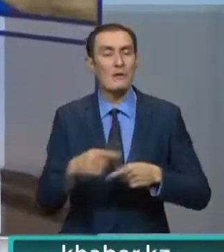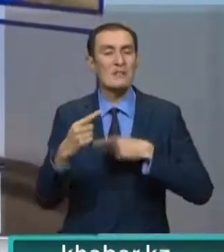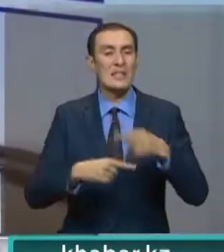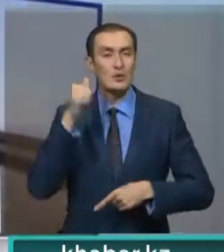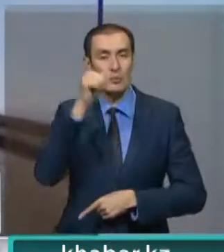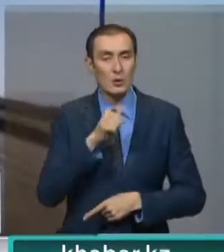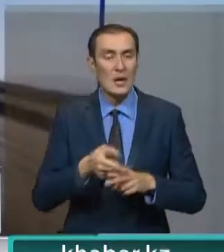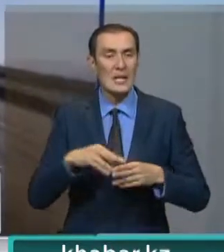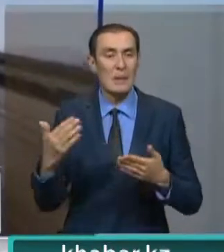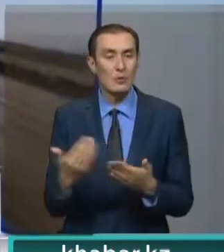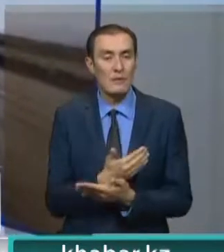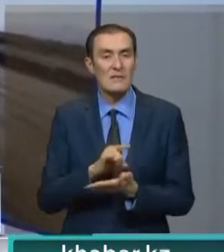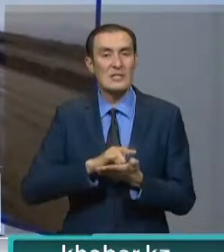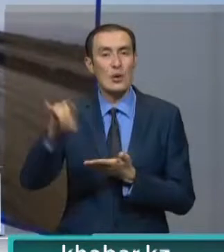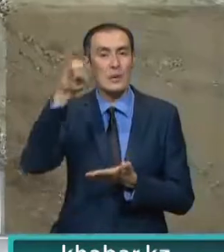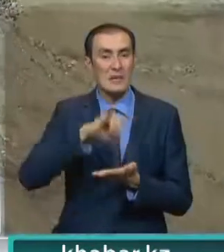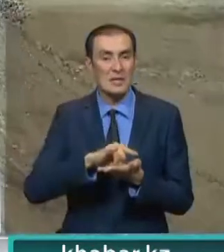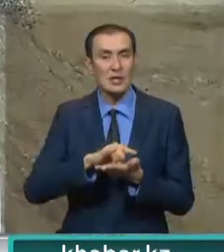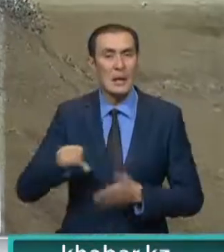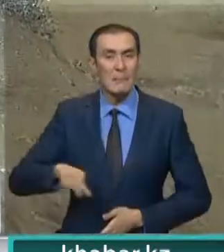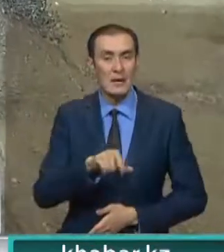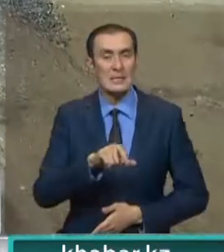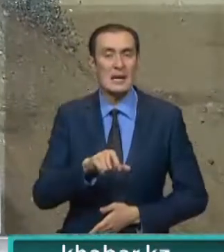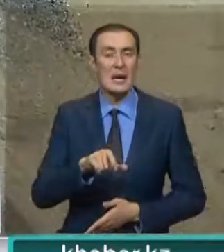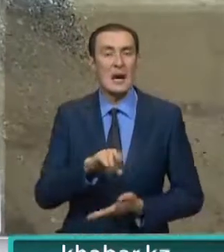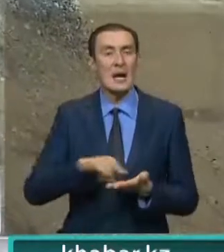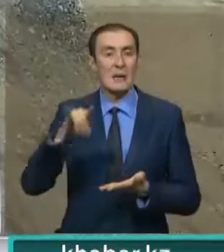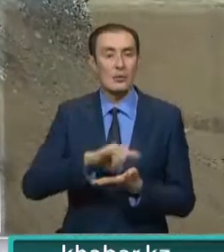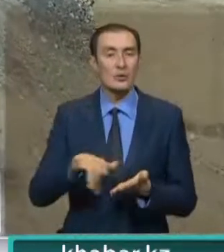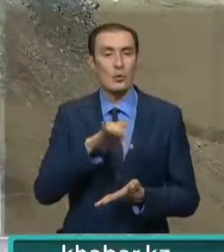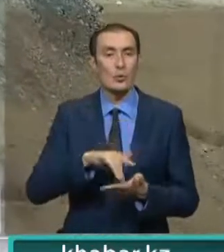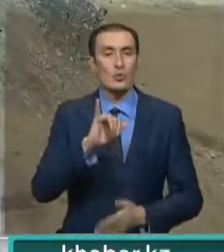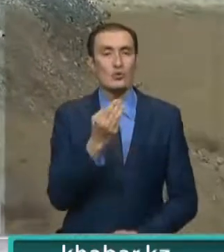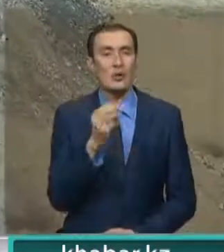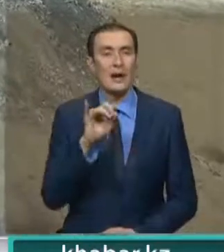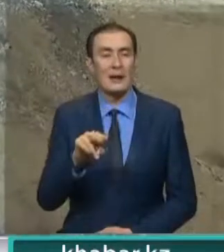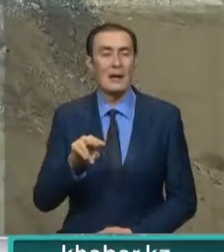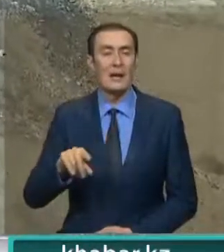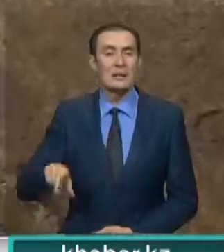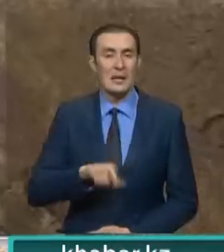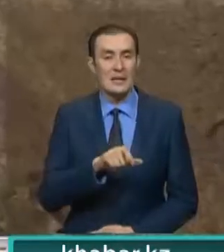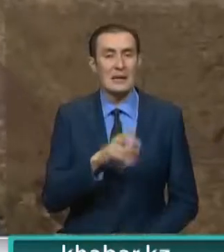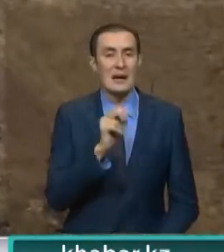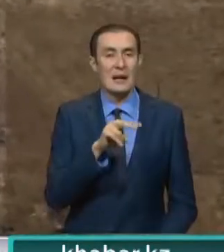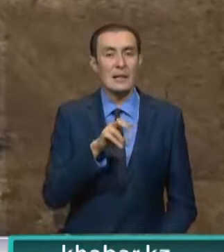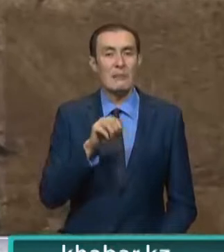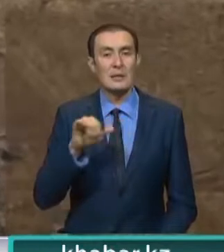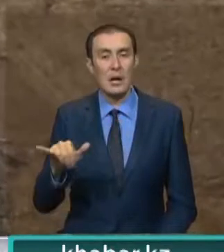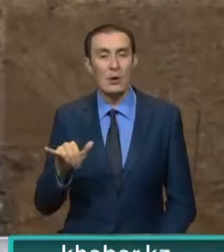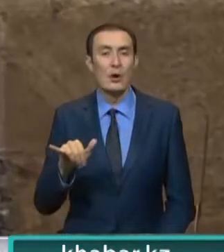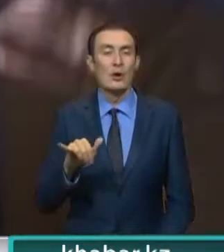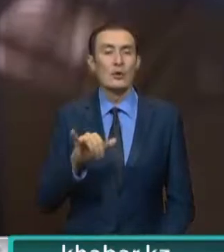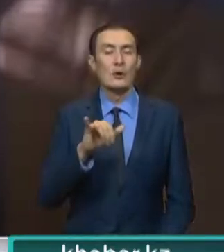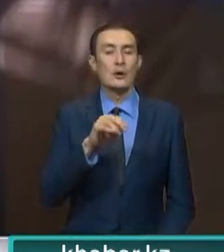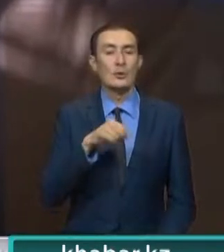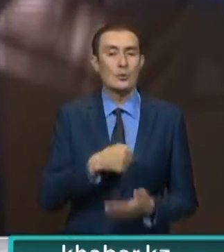это обновленная взлетно-посадочная полоса аэропорта уж орала трассы калба то у майкоп шагай уж орала